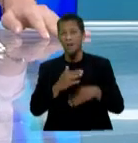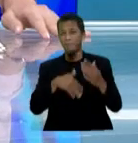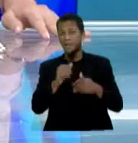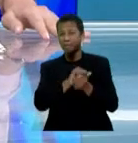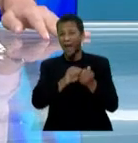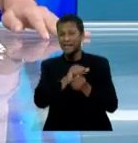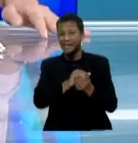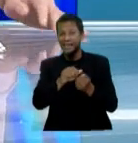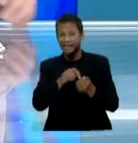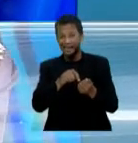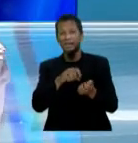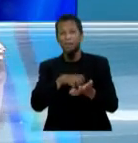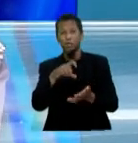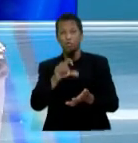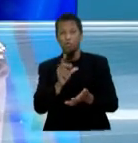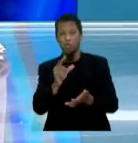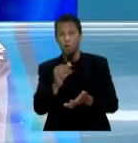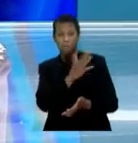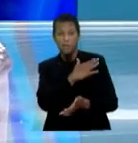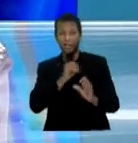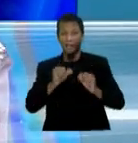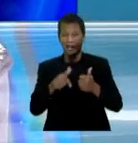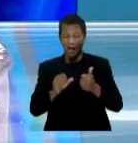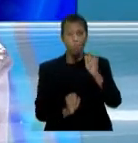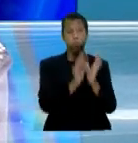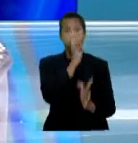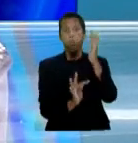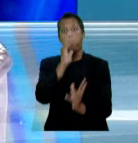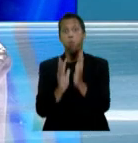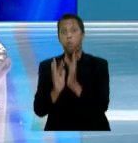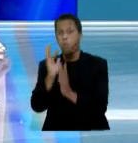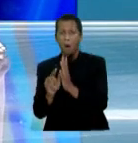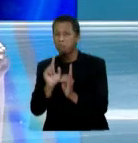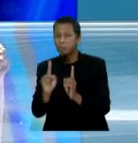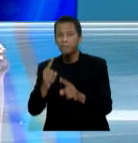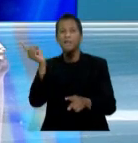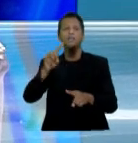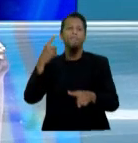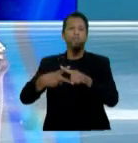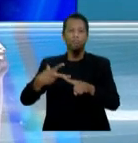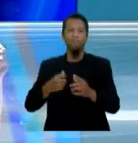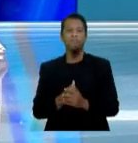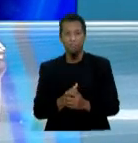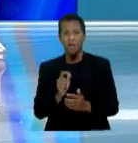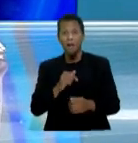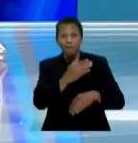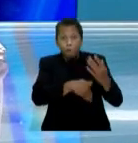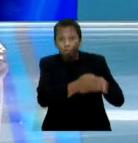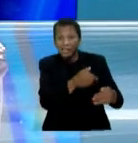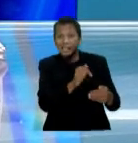Pemirsa, kebakaran besar menghanguskan pabrik plastik kemasan di wilayah Curug, Kabupaten Tangerang. Diduga api dipicu korsleting listrik di bagian